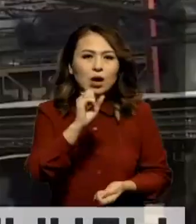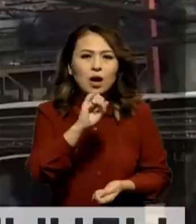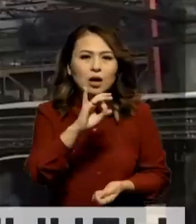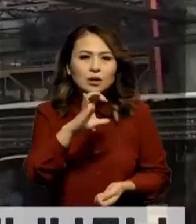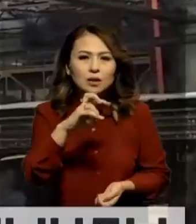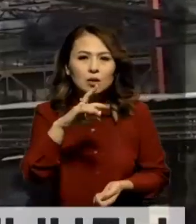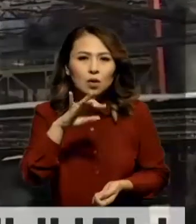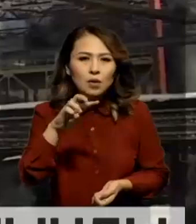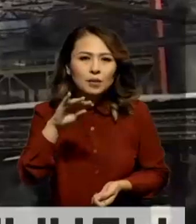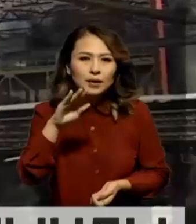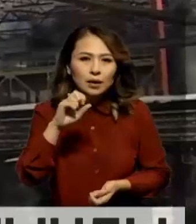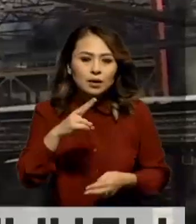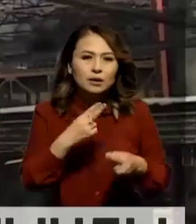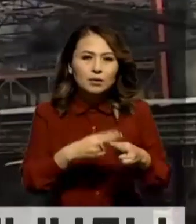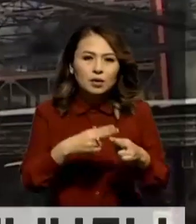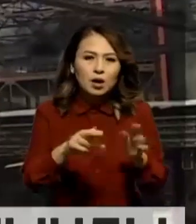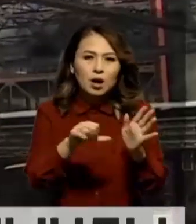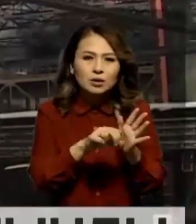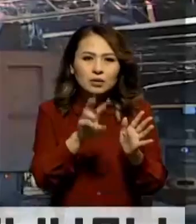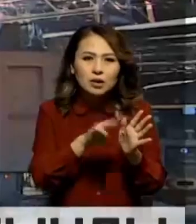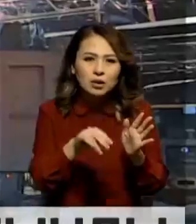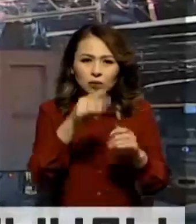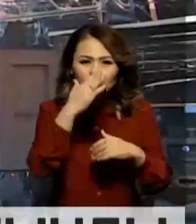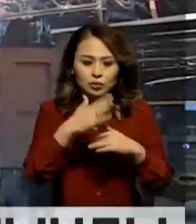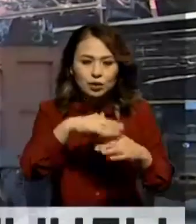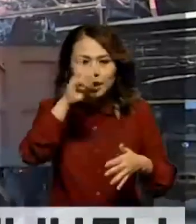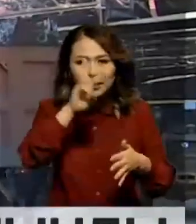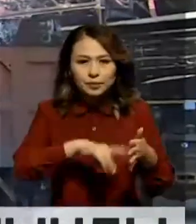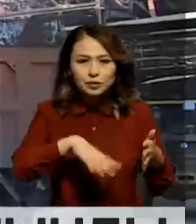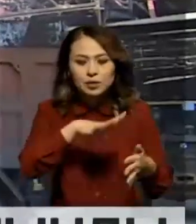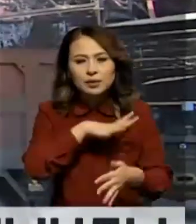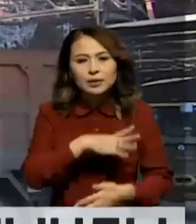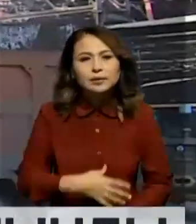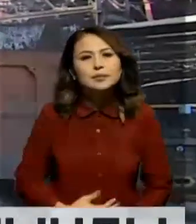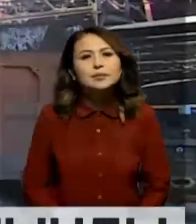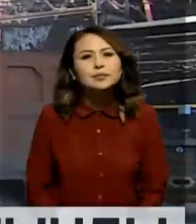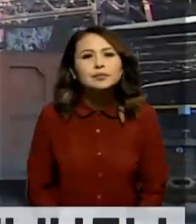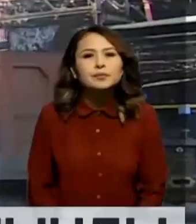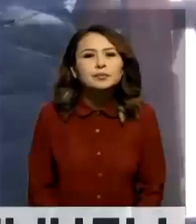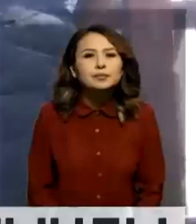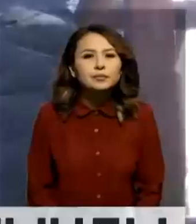үшін ArcelorMittal Теміртауға 6 миллиард теңгеге жуық айыппұл салынған болатын.